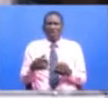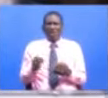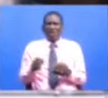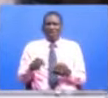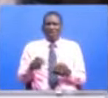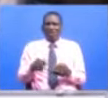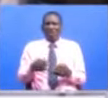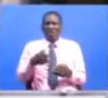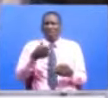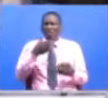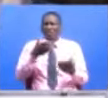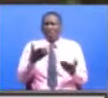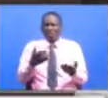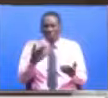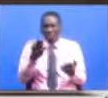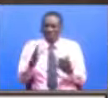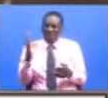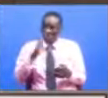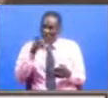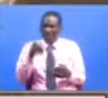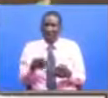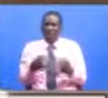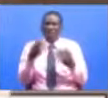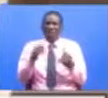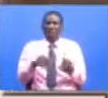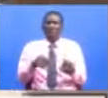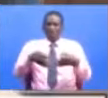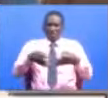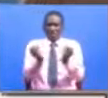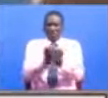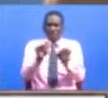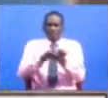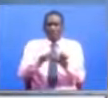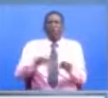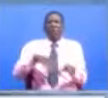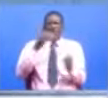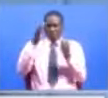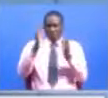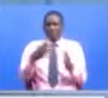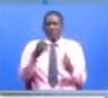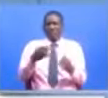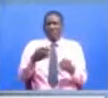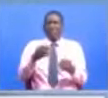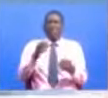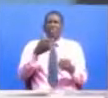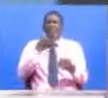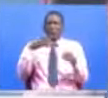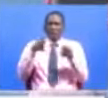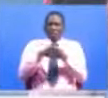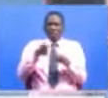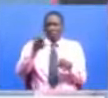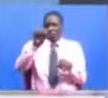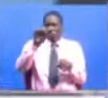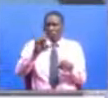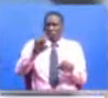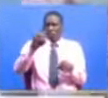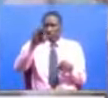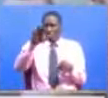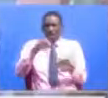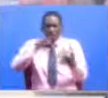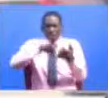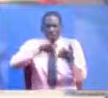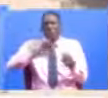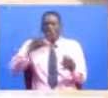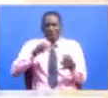ameenda akamwaga hapo, pengine ndio inanuka. Jamaa ya mwenda zake wanasema kuwa kakake Rosemary alikuwa ameoa mke watatu,